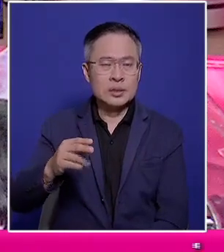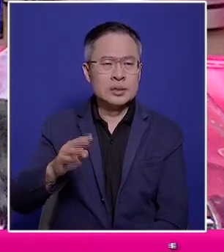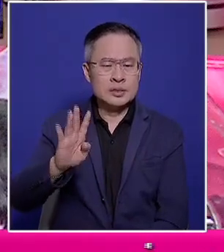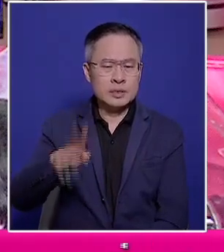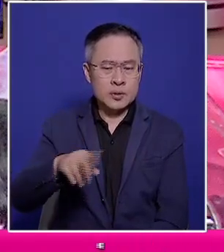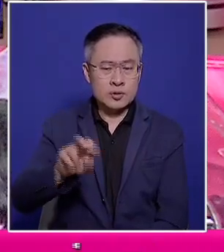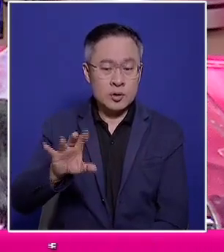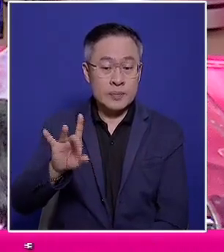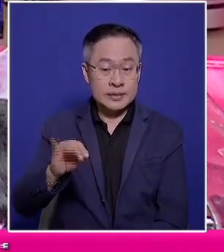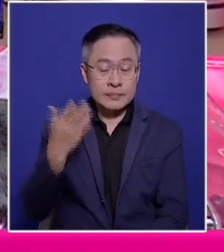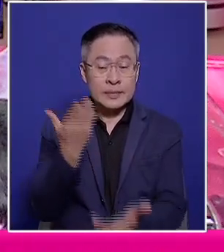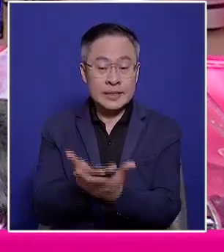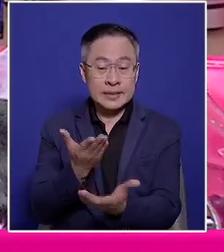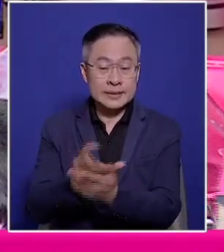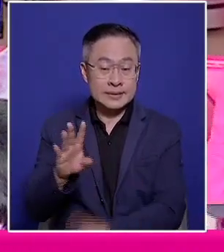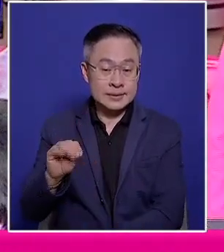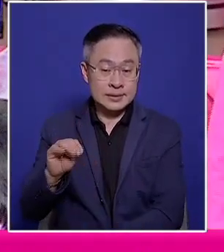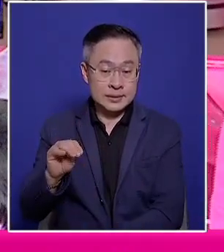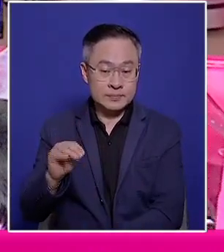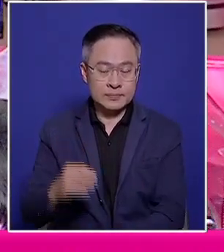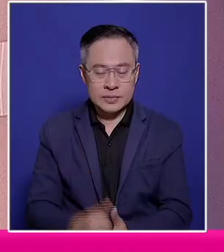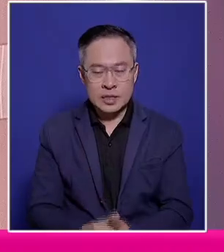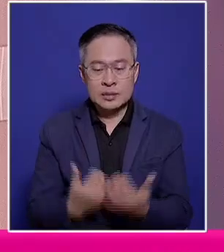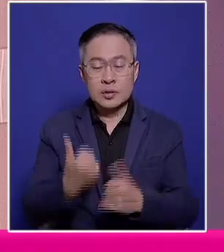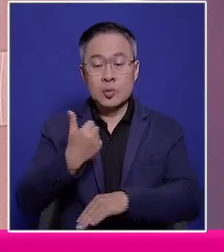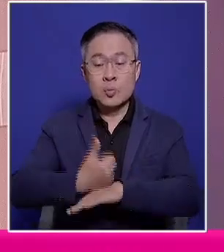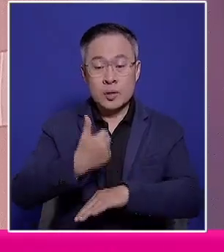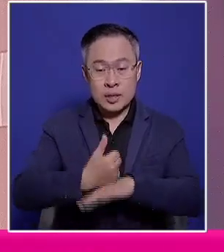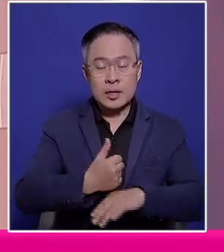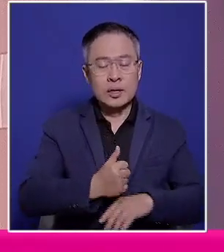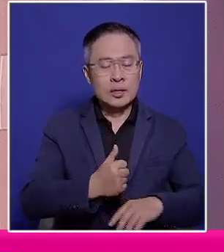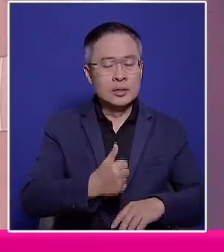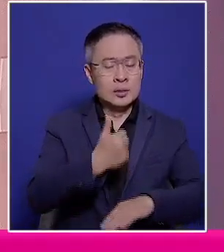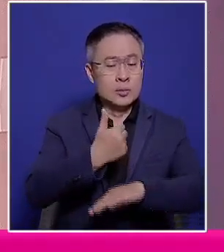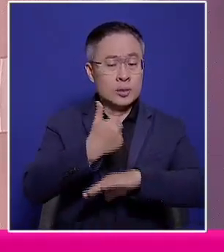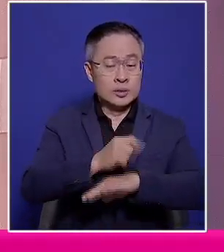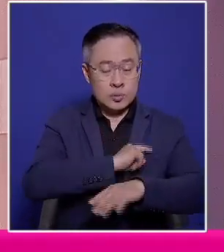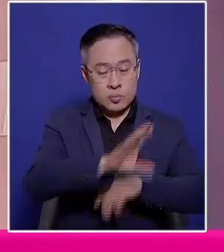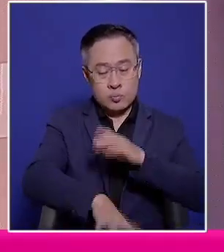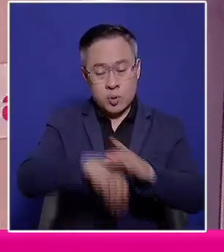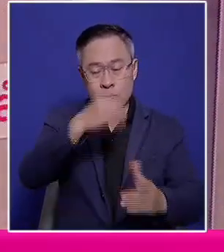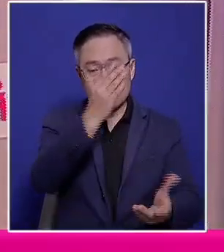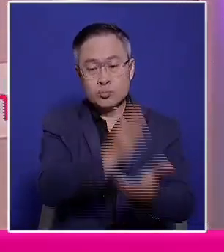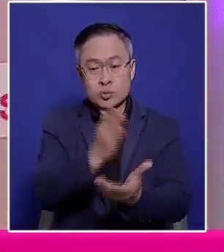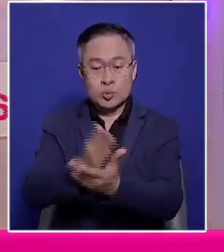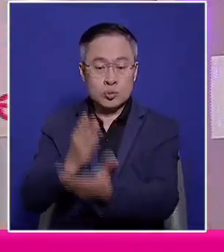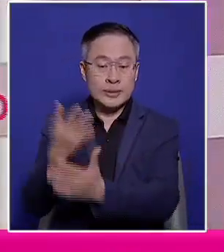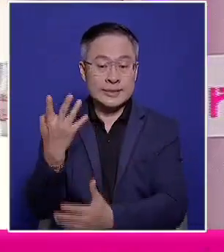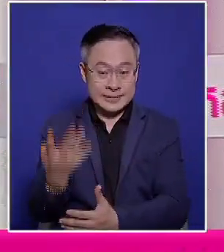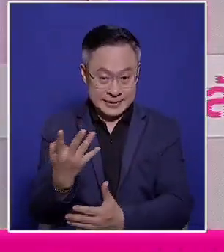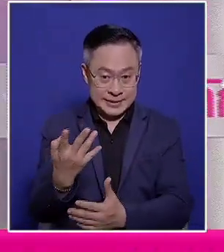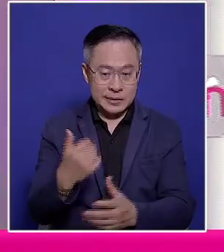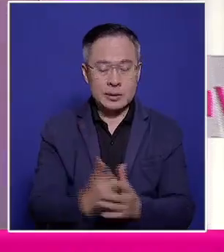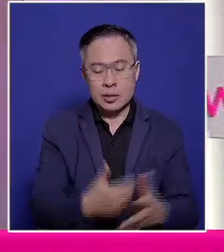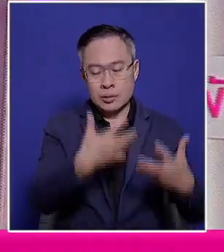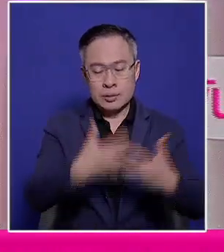624,280 อันดับอันดับละ40บาทซึ่งประธานกรรมการจะสุ่มจับลูกบอลพลาสติกแสดงหลักออก4หลักและใช้หลักที่เหลือใน